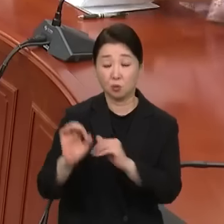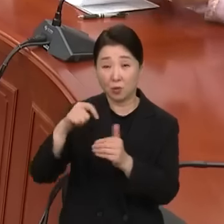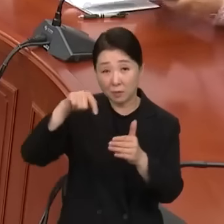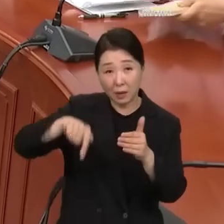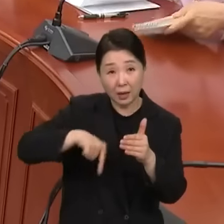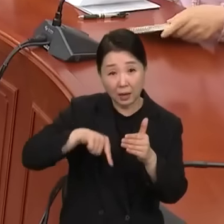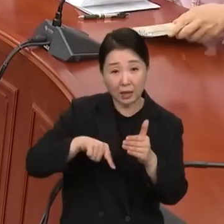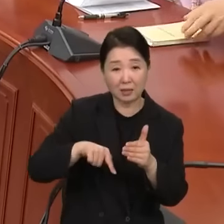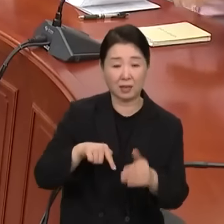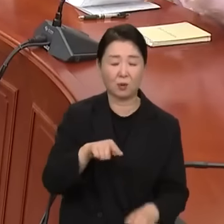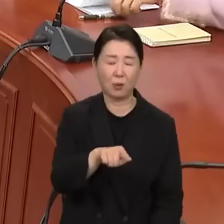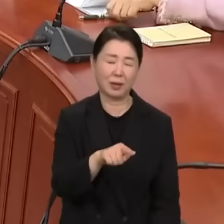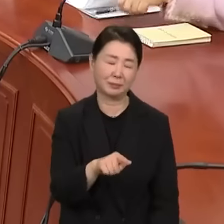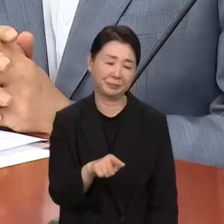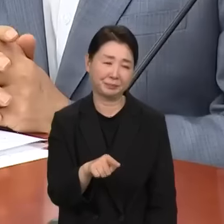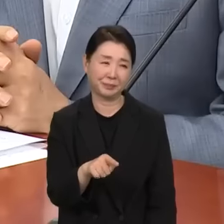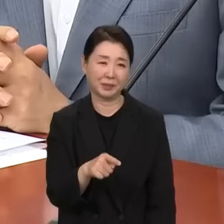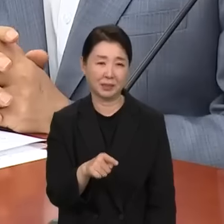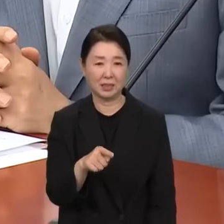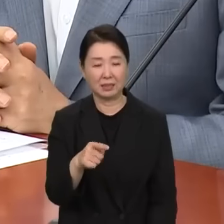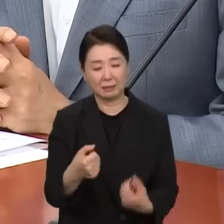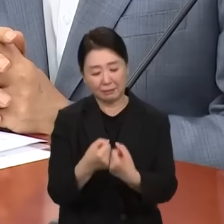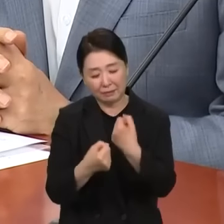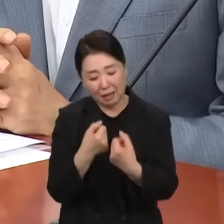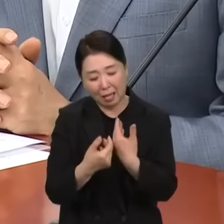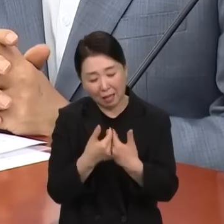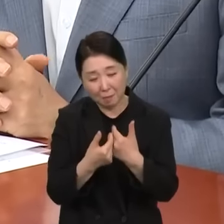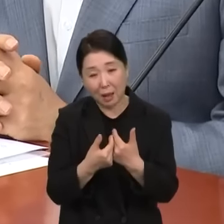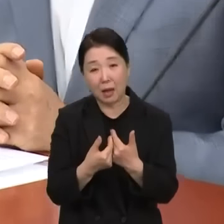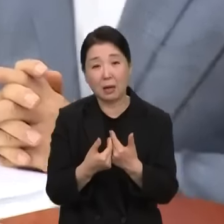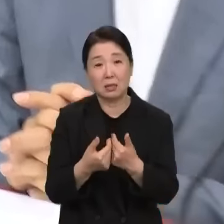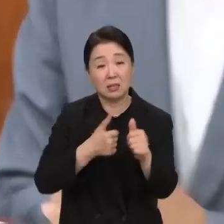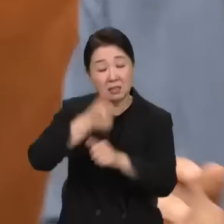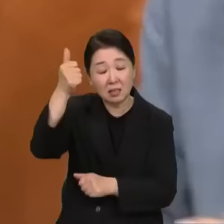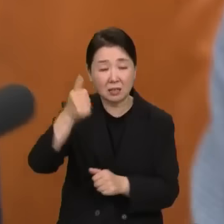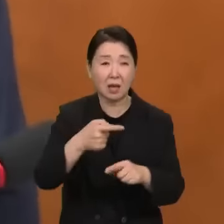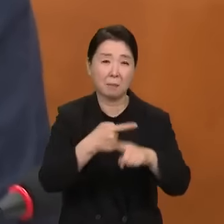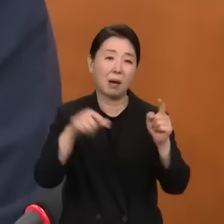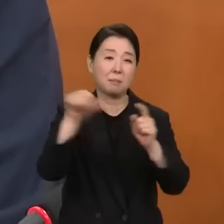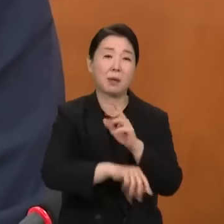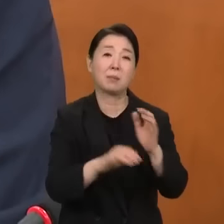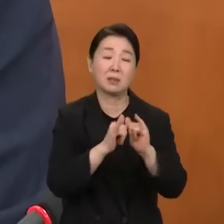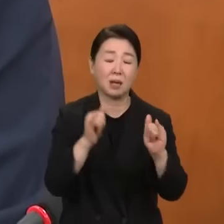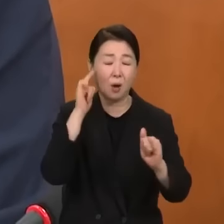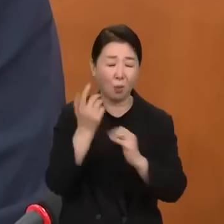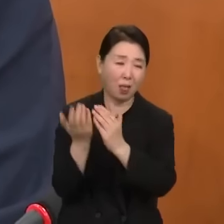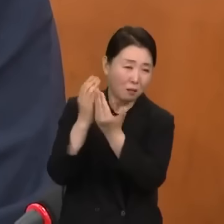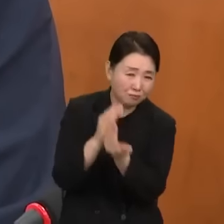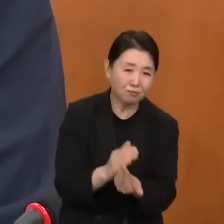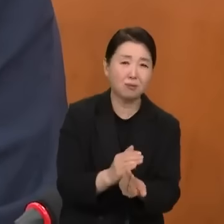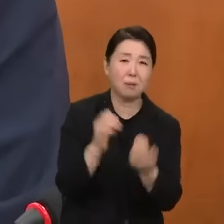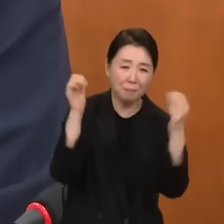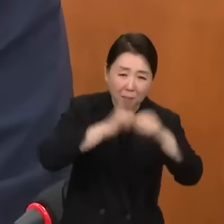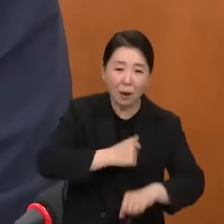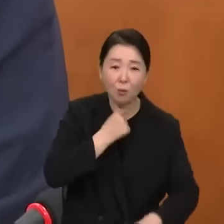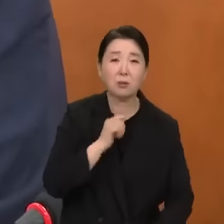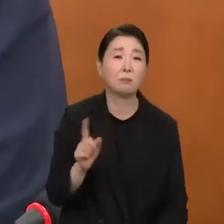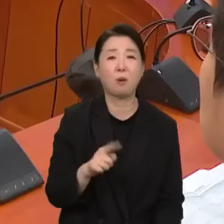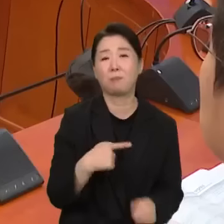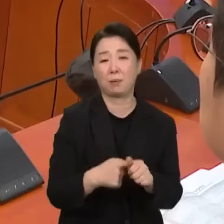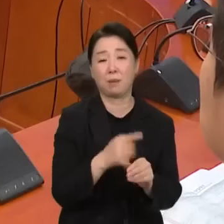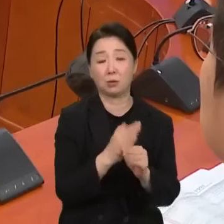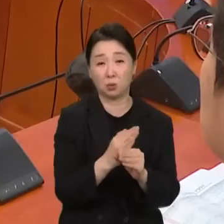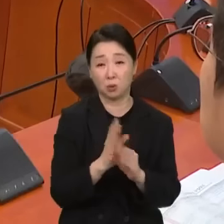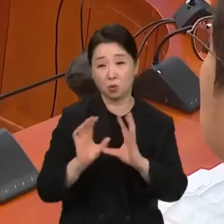내에선 공멸의 길에선 승리자도 절반은 패배자라며 난파선의 선장이 되려 하느냐는 쓴소리가 나왔고